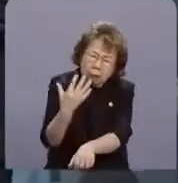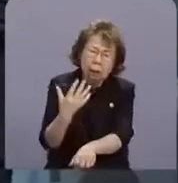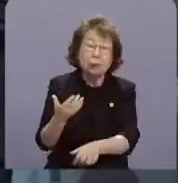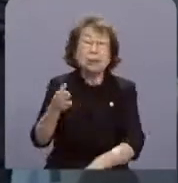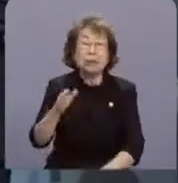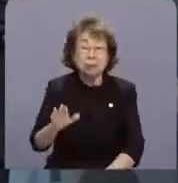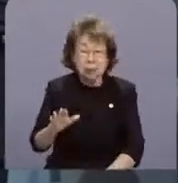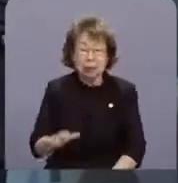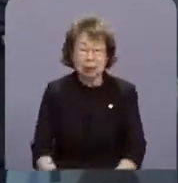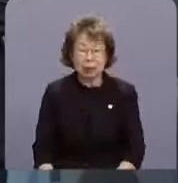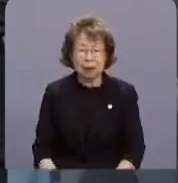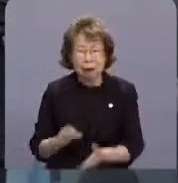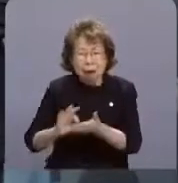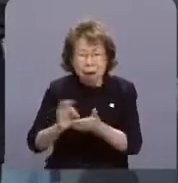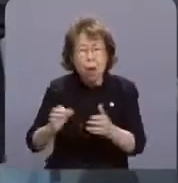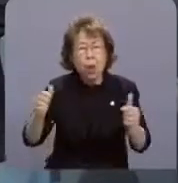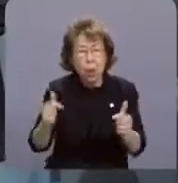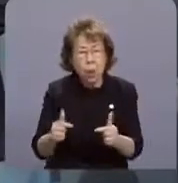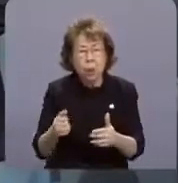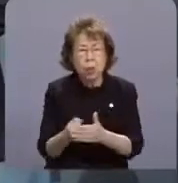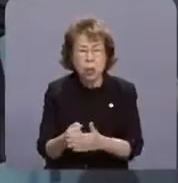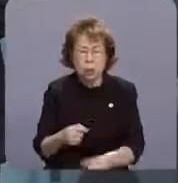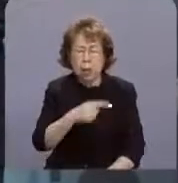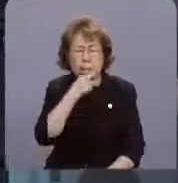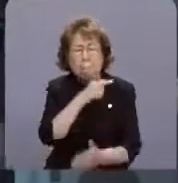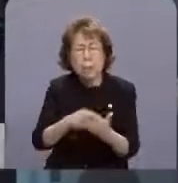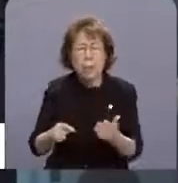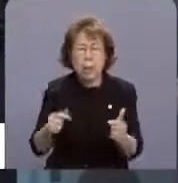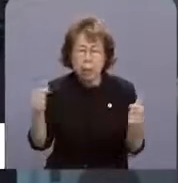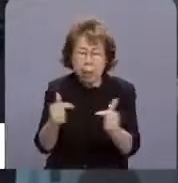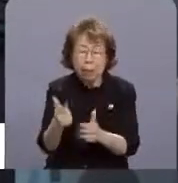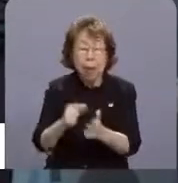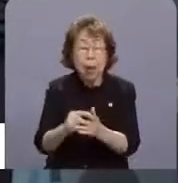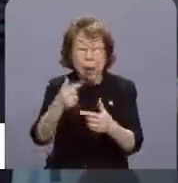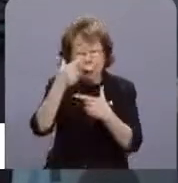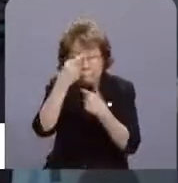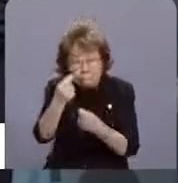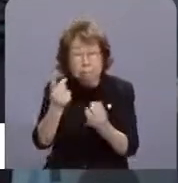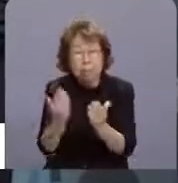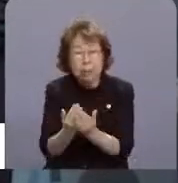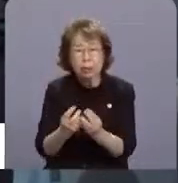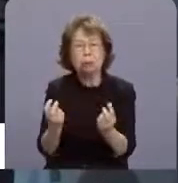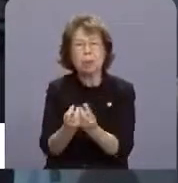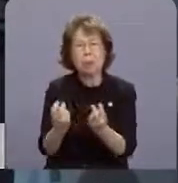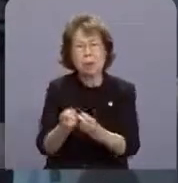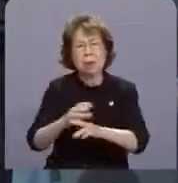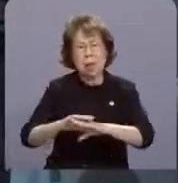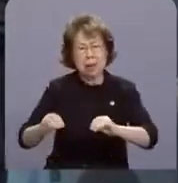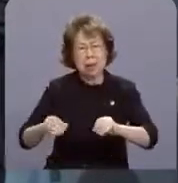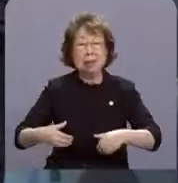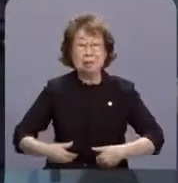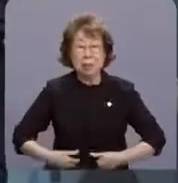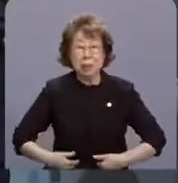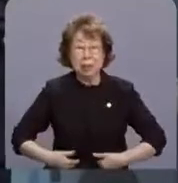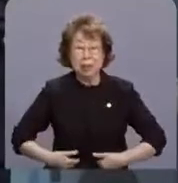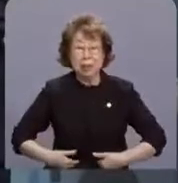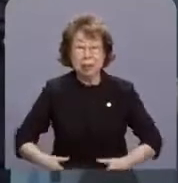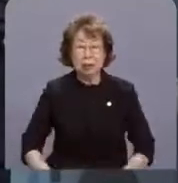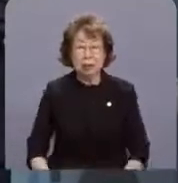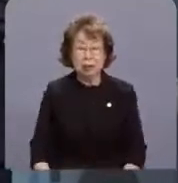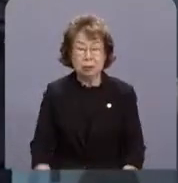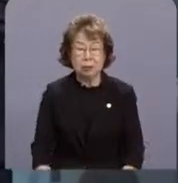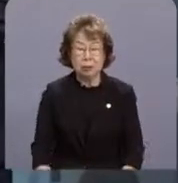겠지만 이 매출 급감 의 충격을 줄 수 있는 맞춤형 대책이 필요한 이유입니다 kbs 뉴스